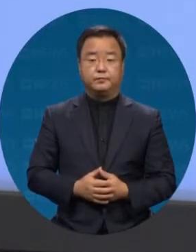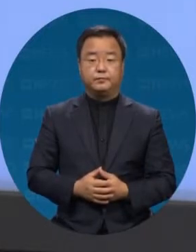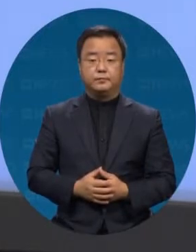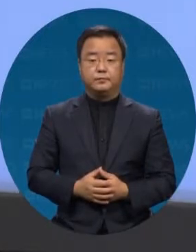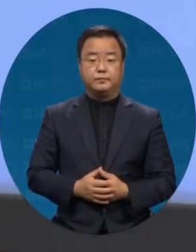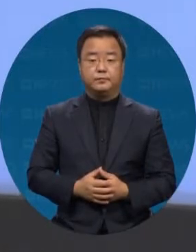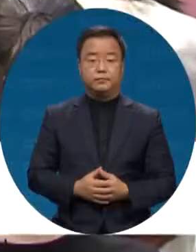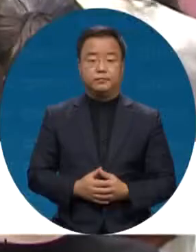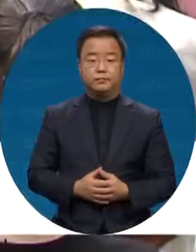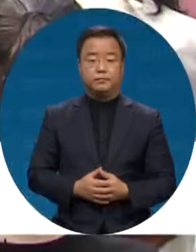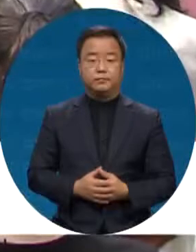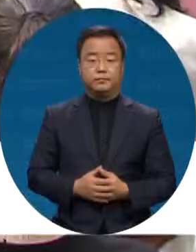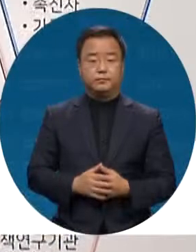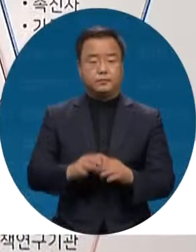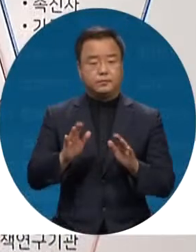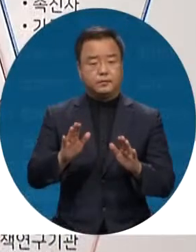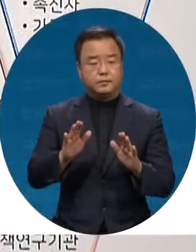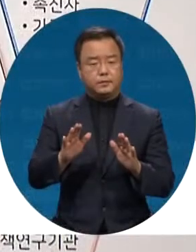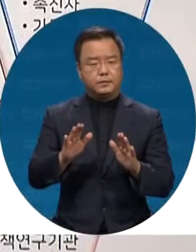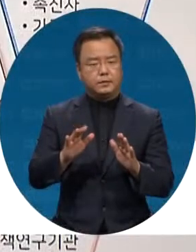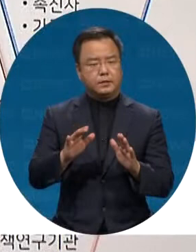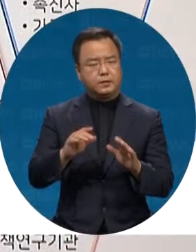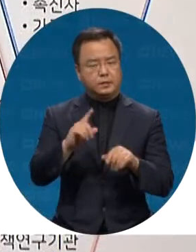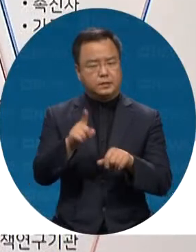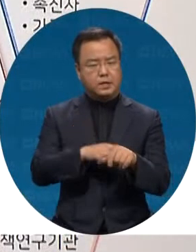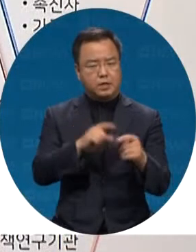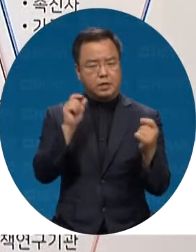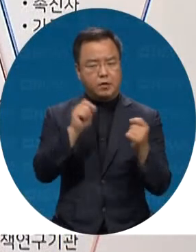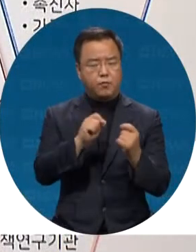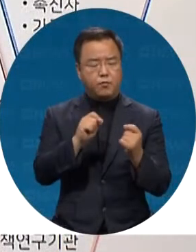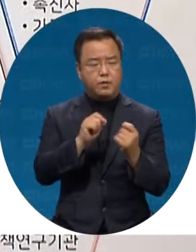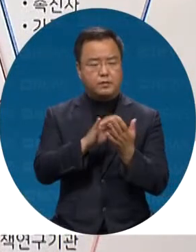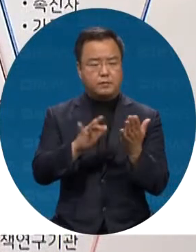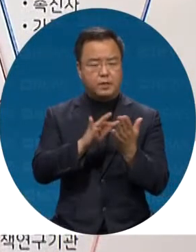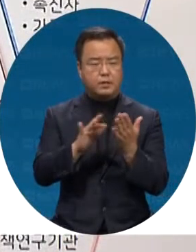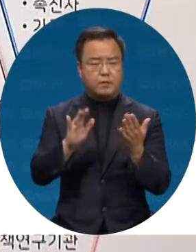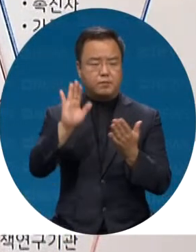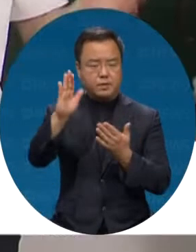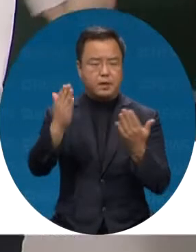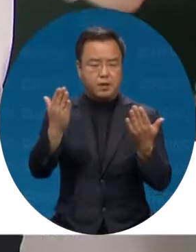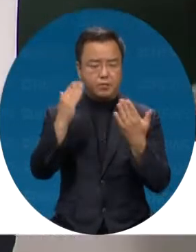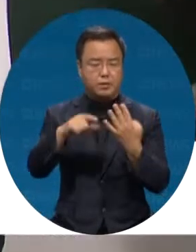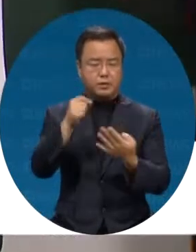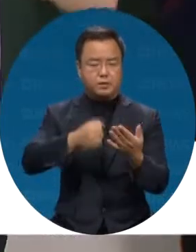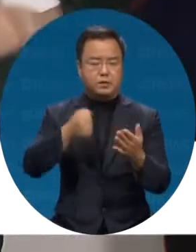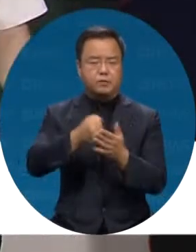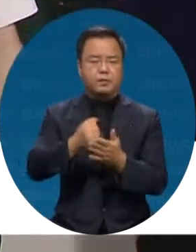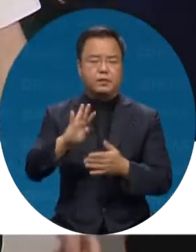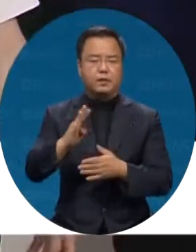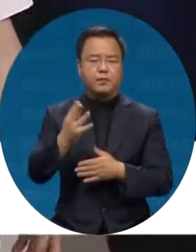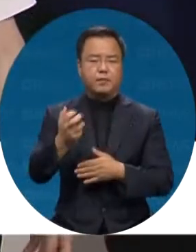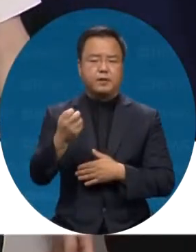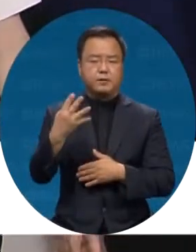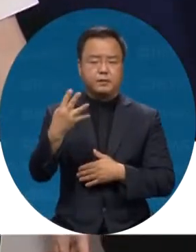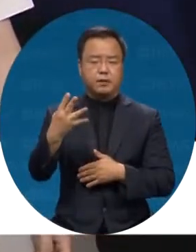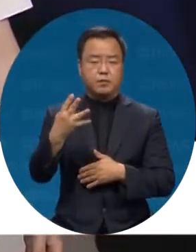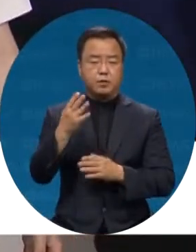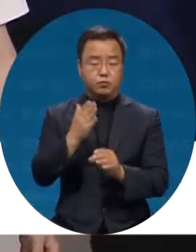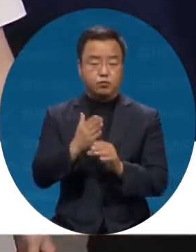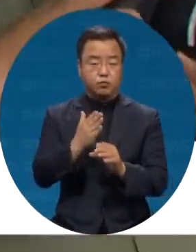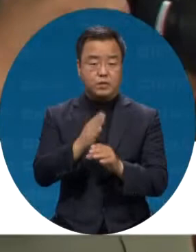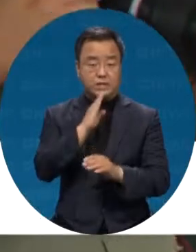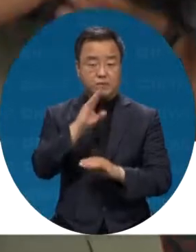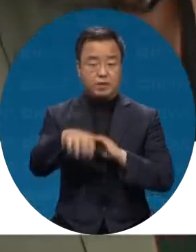그린 스마트 미래 학교로 선정된 올해 484 기교 중에서 진짜 혁신학교로 지정돼 있는 학교는 14 15% 가